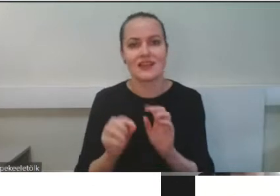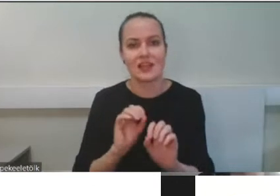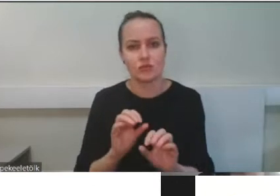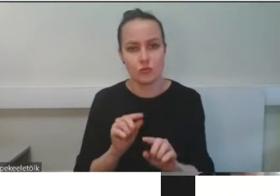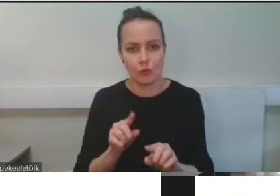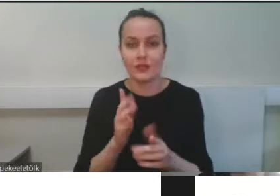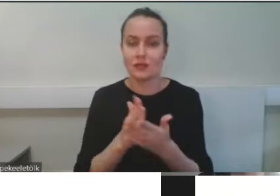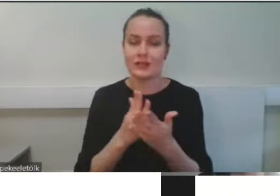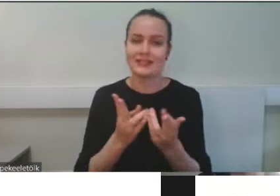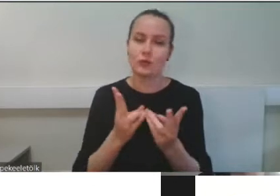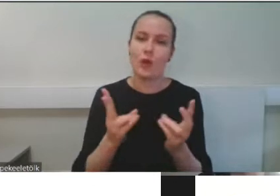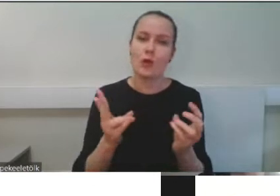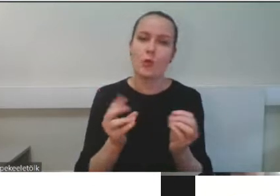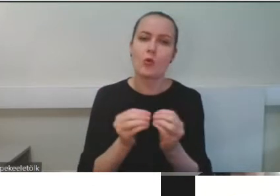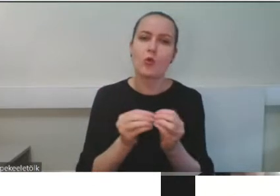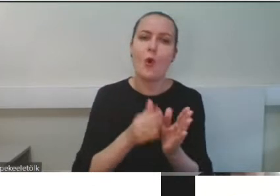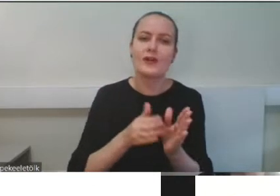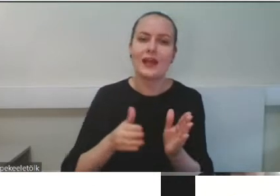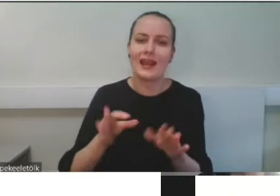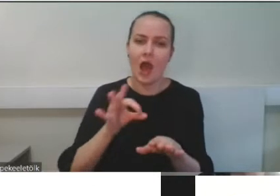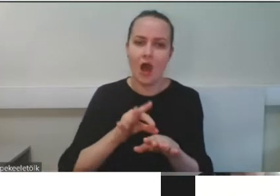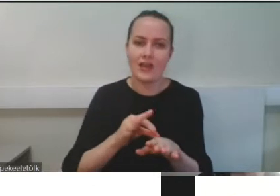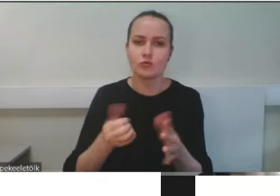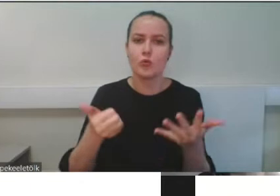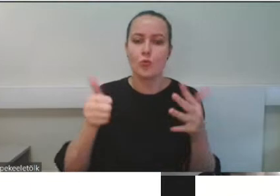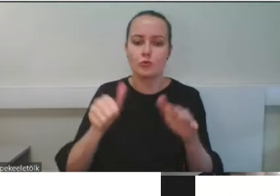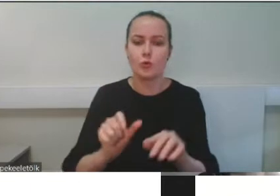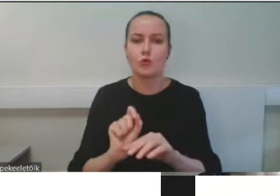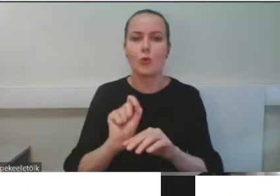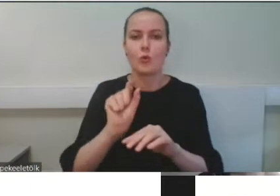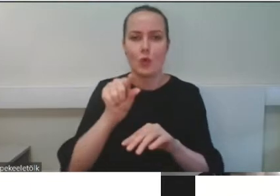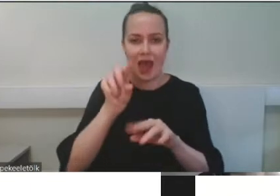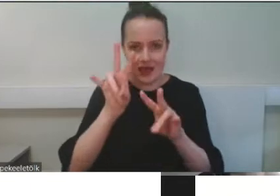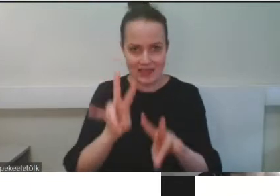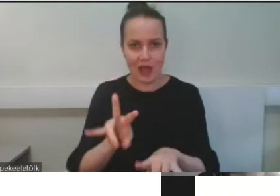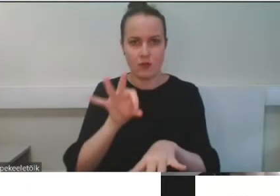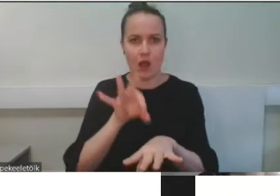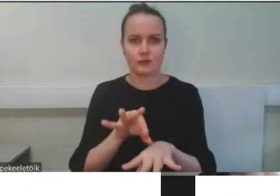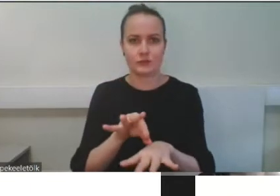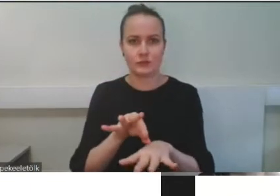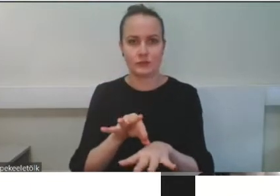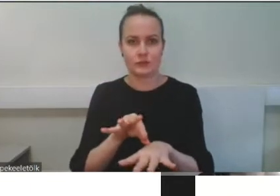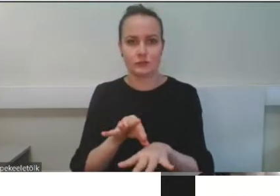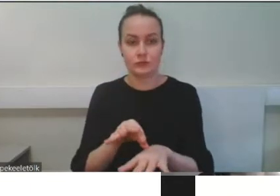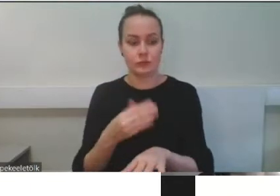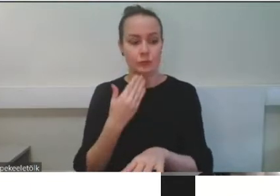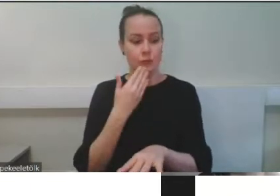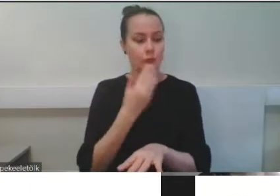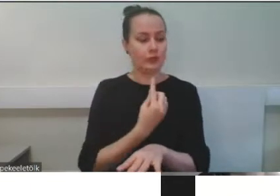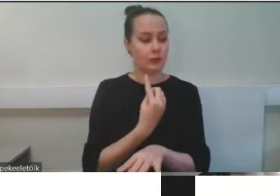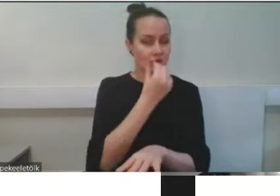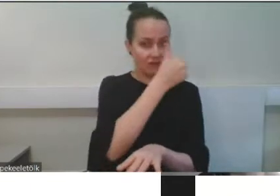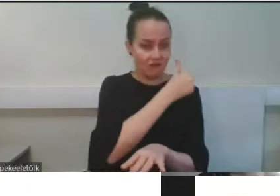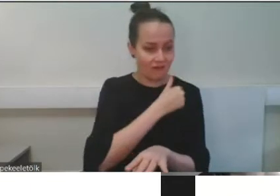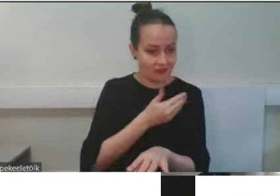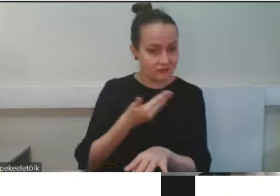on väga tubli olnud, et meil on see küsimus sees ka leibkonna eelarve uuringus ja tööuuringus, aga teistes